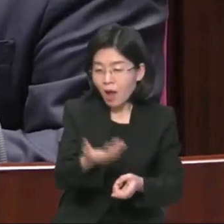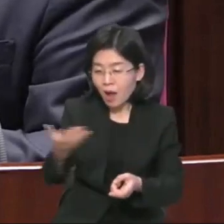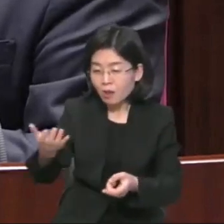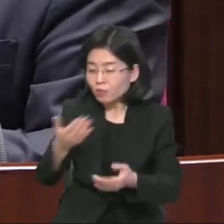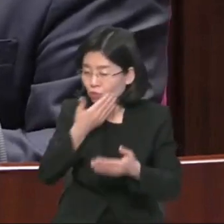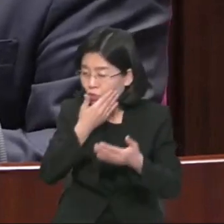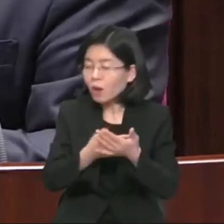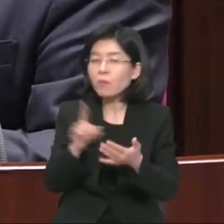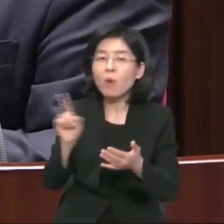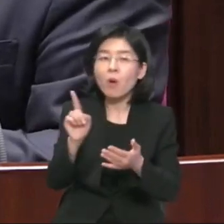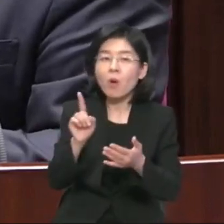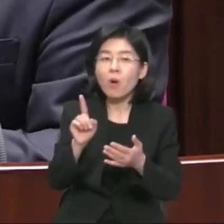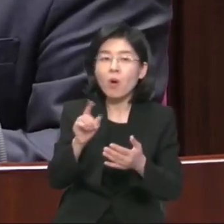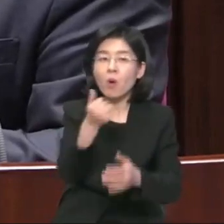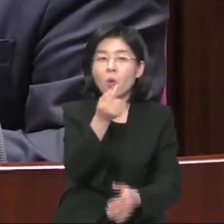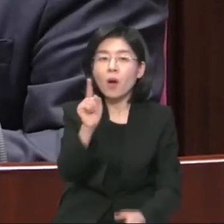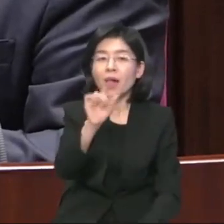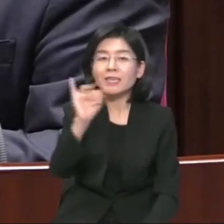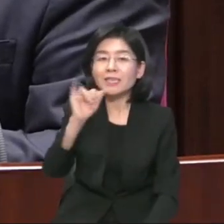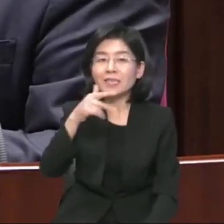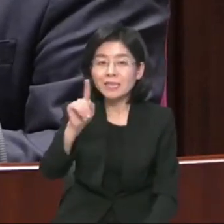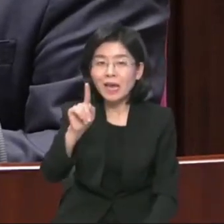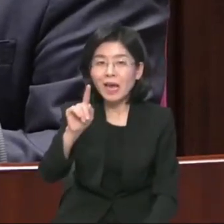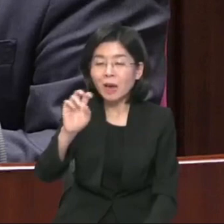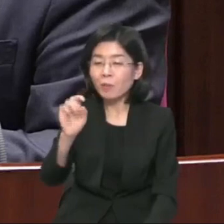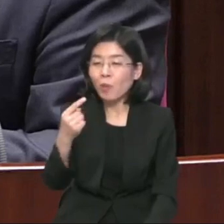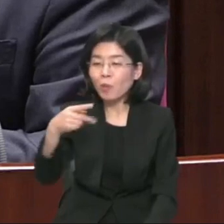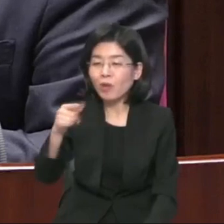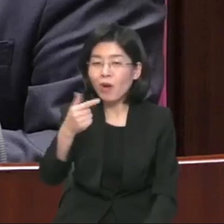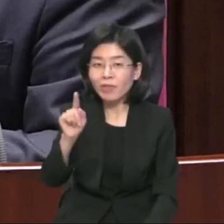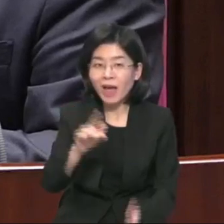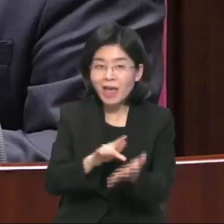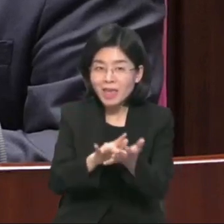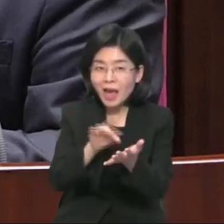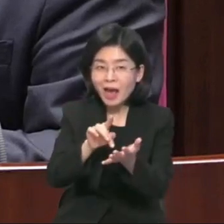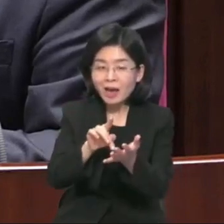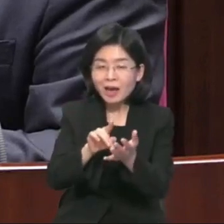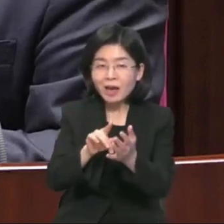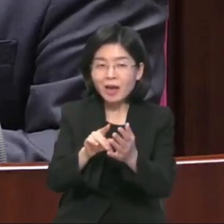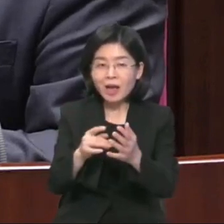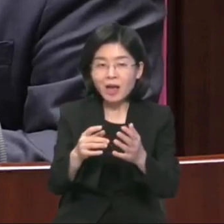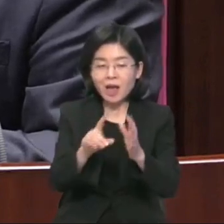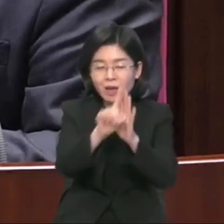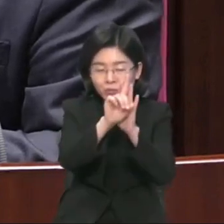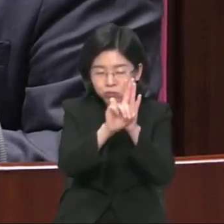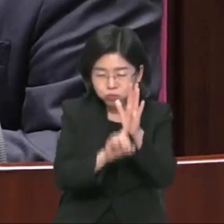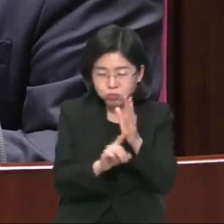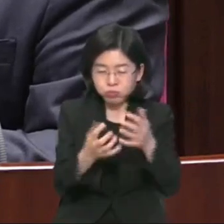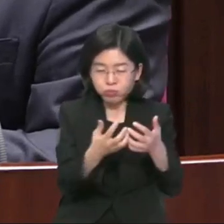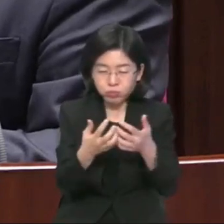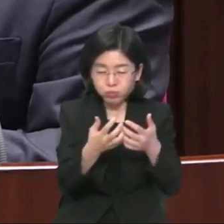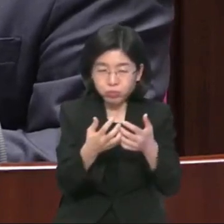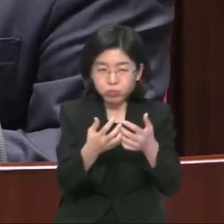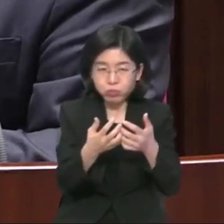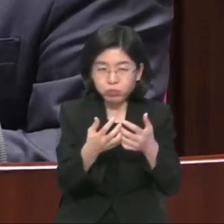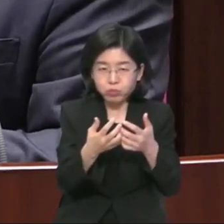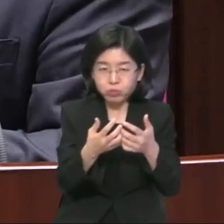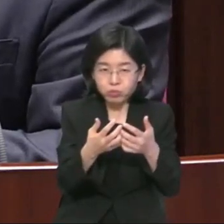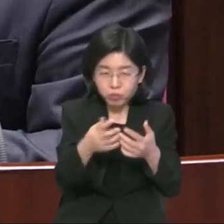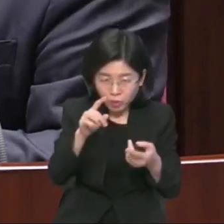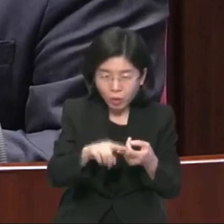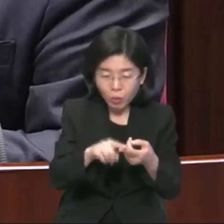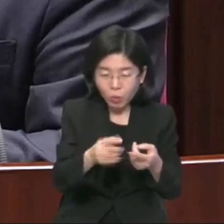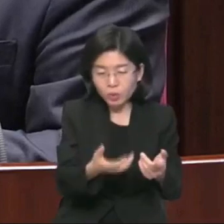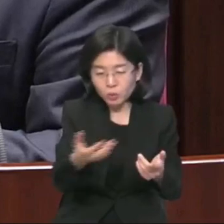같은 경우는 좋은 상태를 유지하면서 해야 되는 콜드체인 시스템을 갖추는 건데 이를 지도 감독할